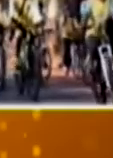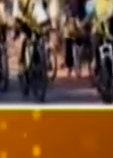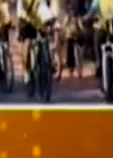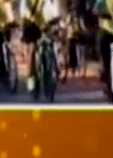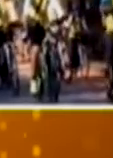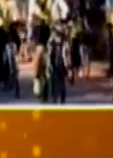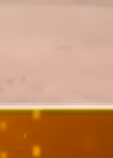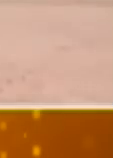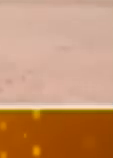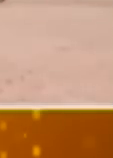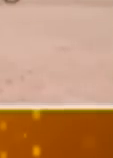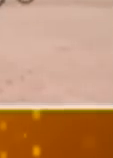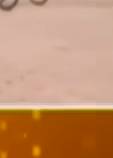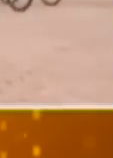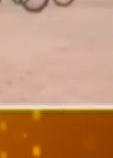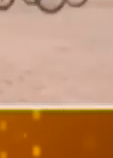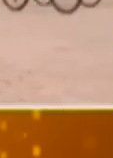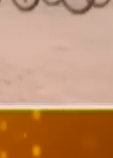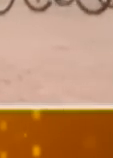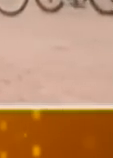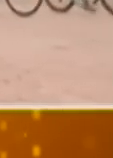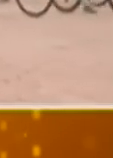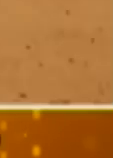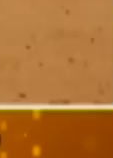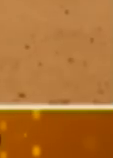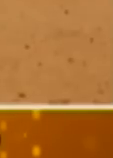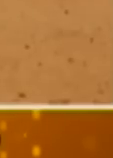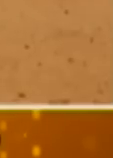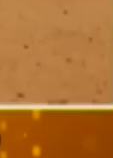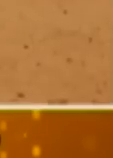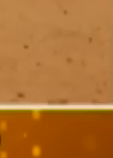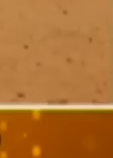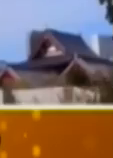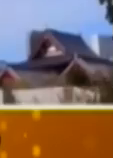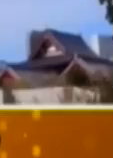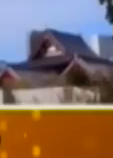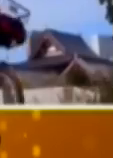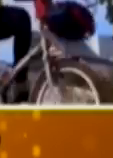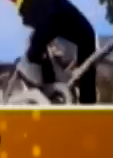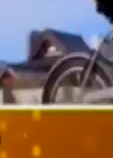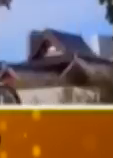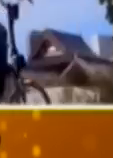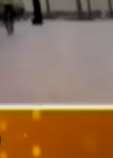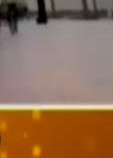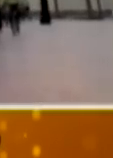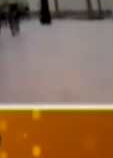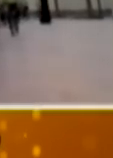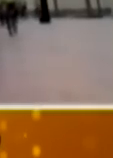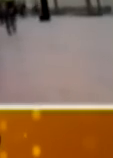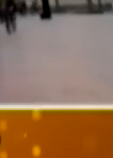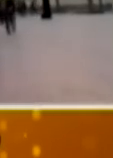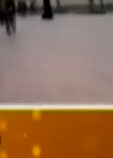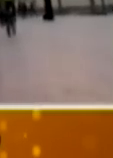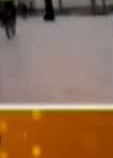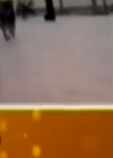เกลียวกันดีมีระเบียบวินัยประเทศนั้นก็เจริญและอยู่ในฐานะดีจึงเห็นได้ว่าความสามัคคีกลมเก